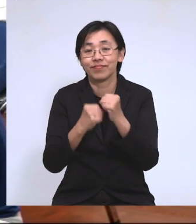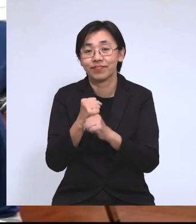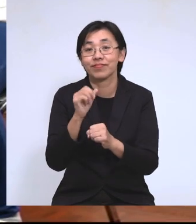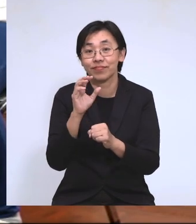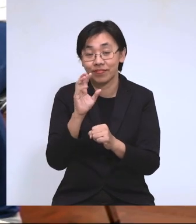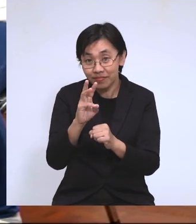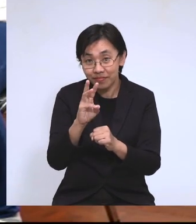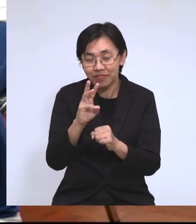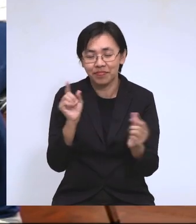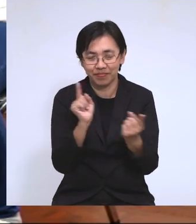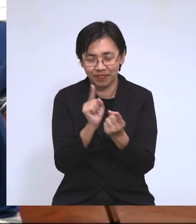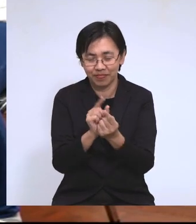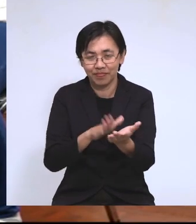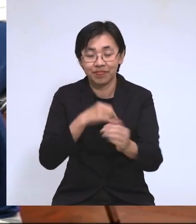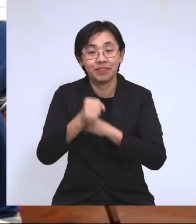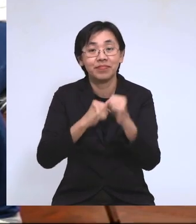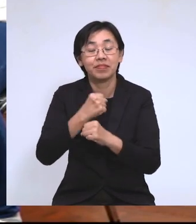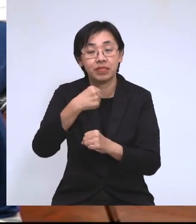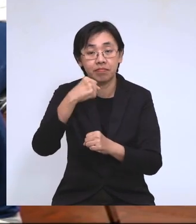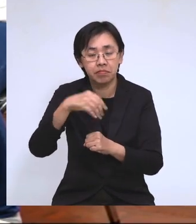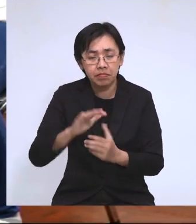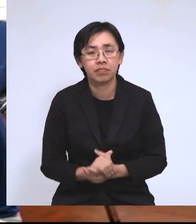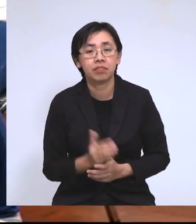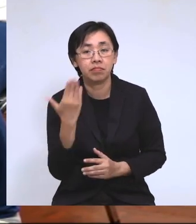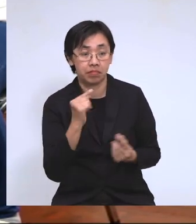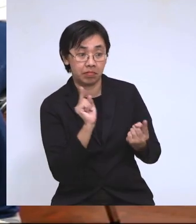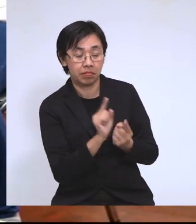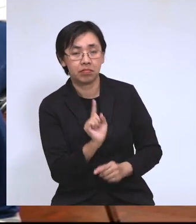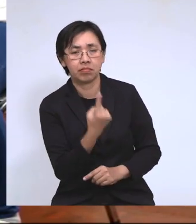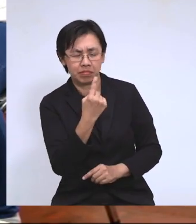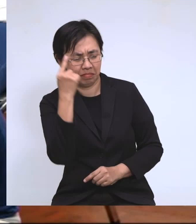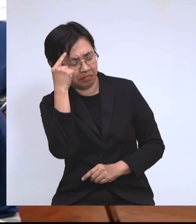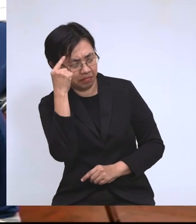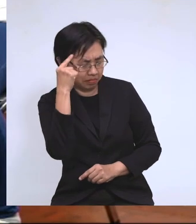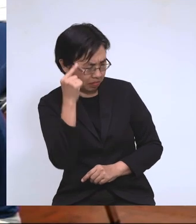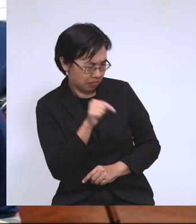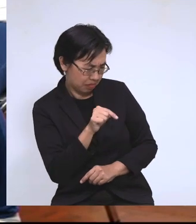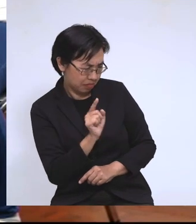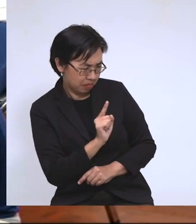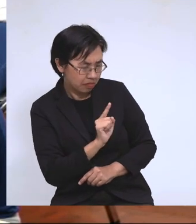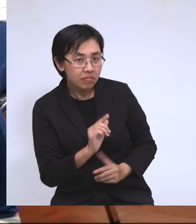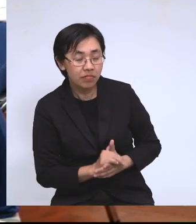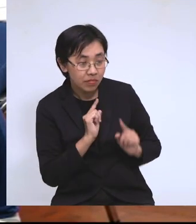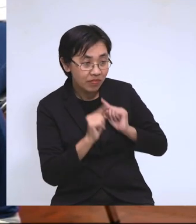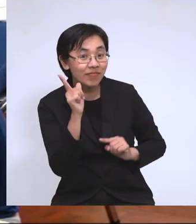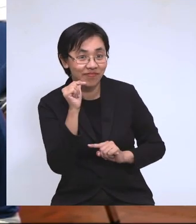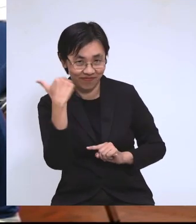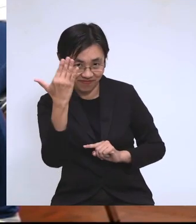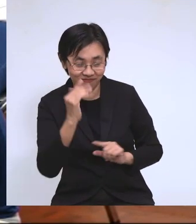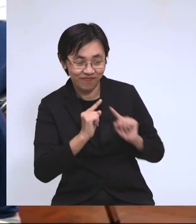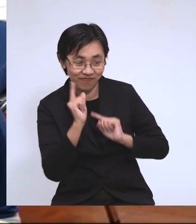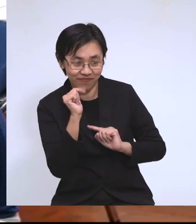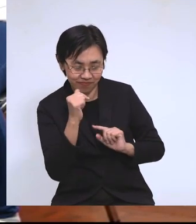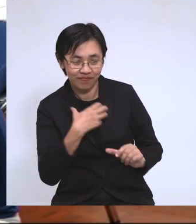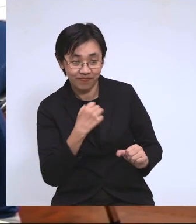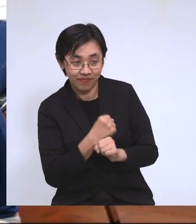กันตั้งแต่6ขวบก็10ปีละเราก็เจอกันมาเรื่อยๆแต่ว่าตอนแรกที่ครูน้ำหวานเจอค่ะครูน้ำหวานก็คิดว่าเอ้ยเนี่ยเราคุยกับคุณ